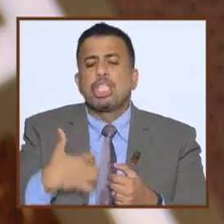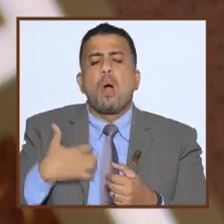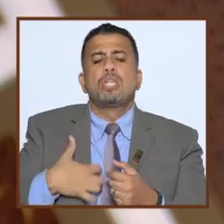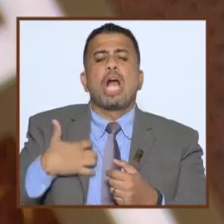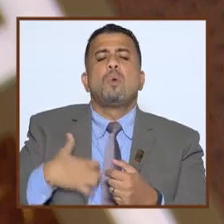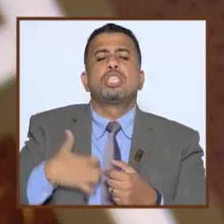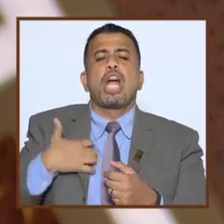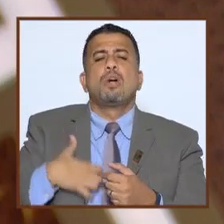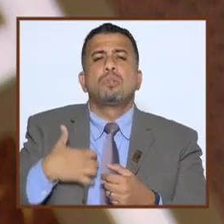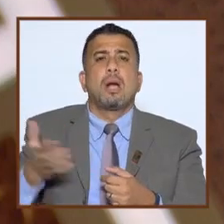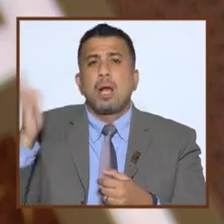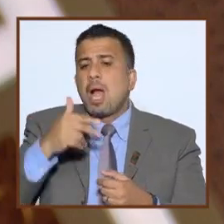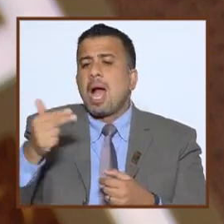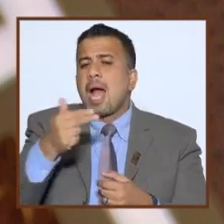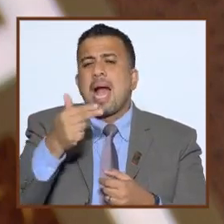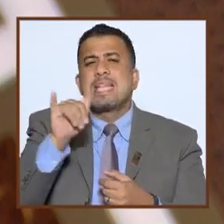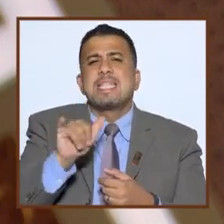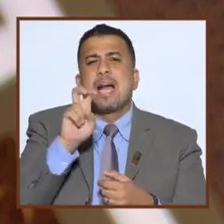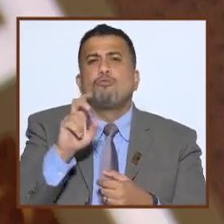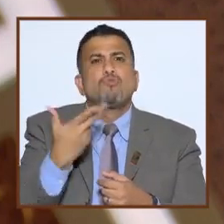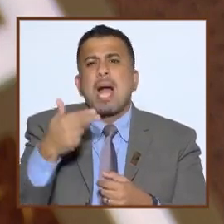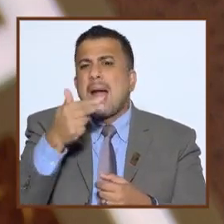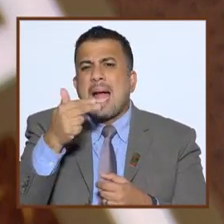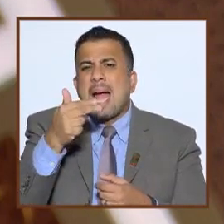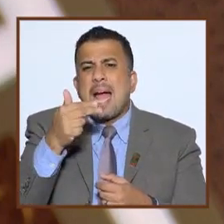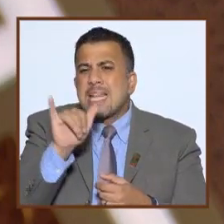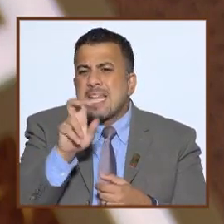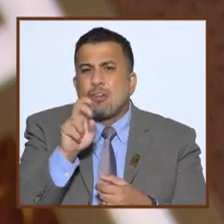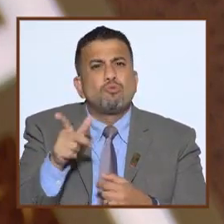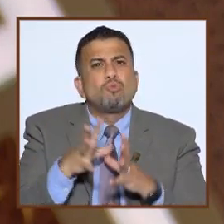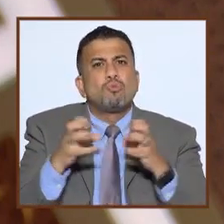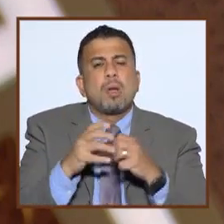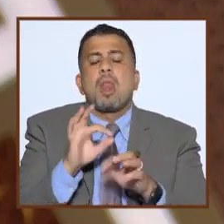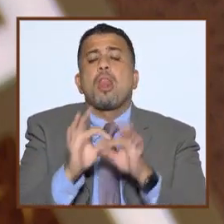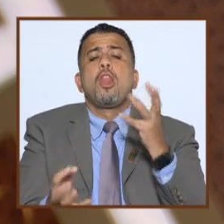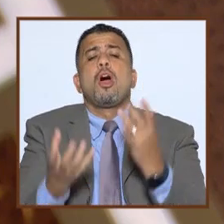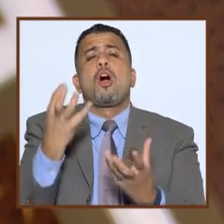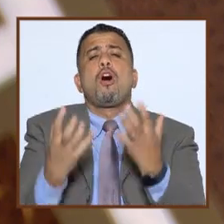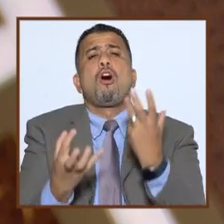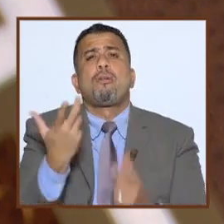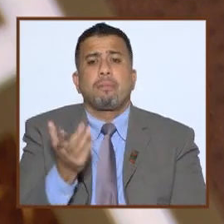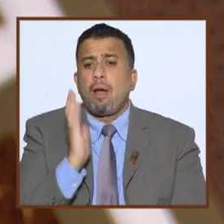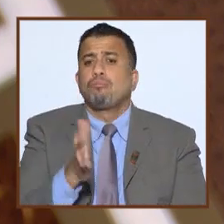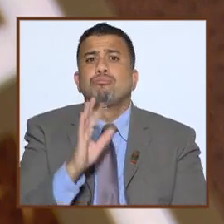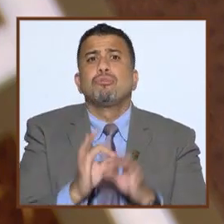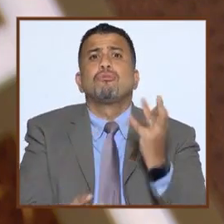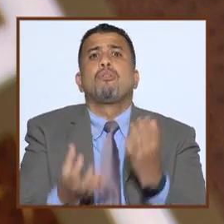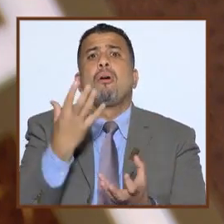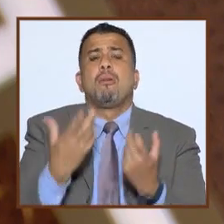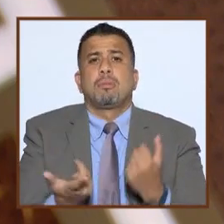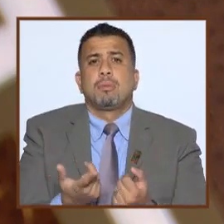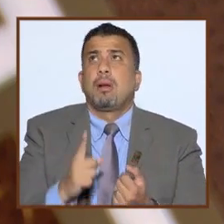فسوف يلقون غيه والجل وعلى همم في يقول جل وعلا ااه